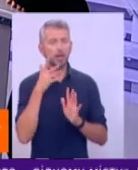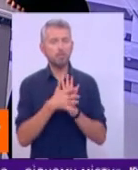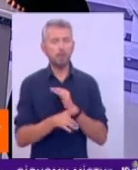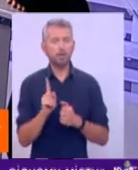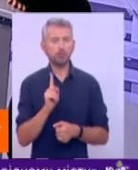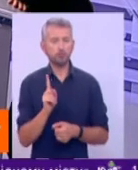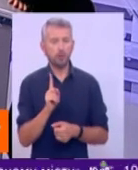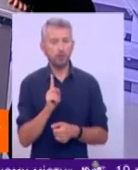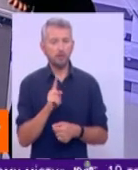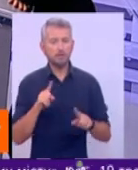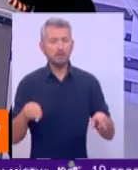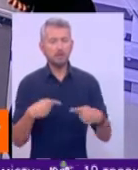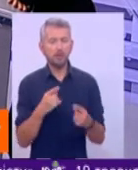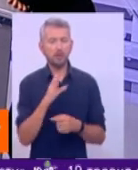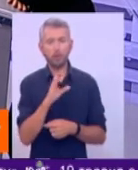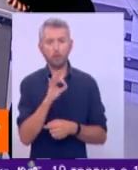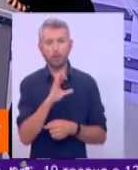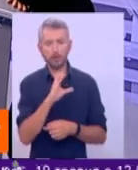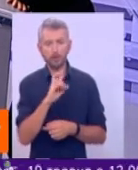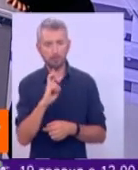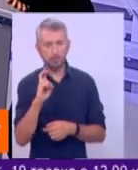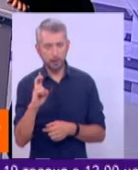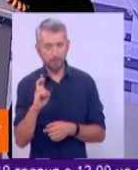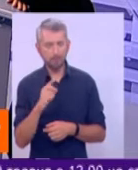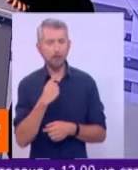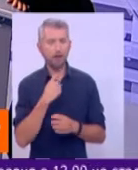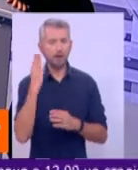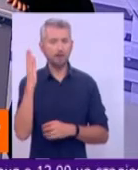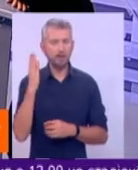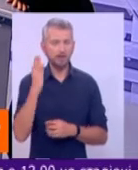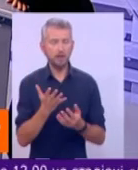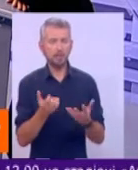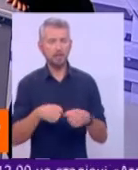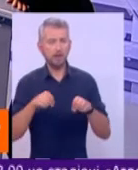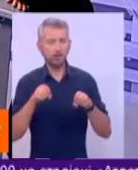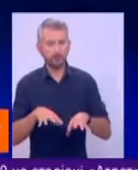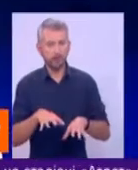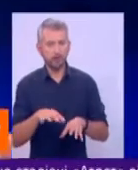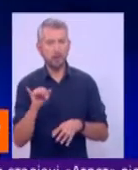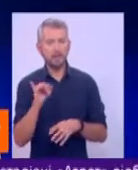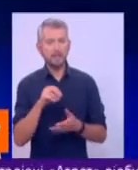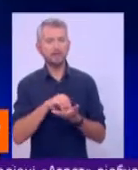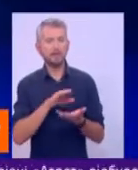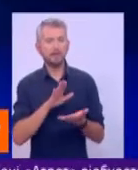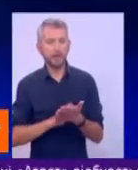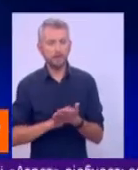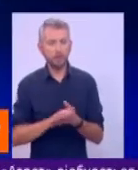что создание ОСББ, то есть голосование и принятие решения, и